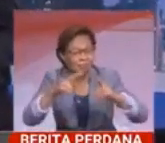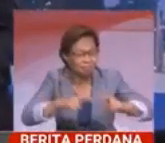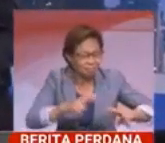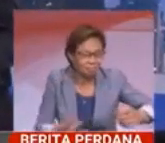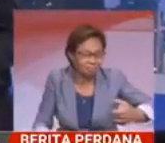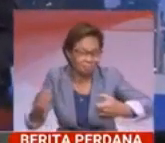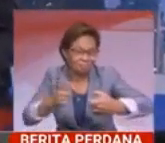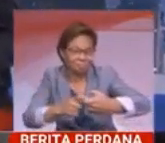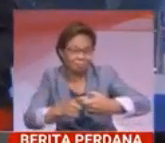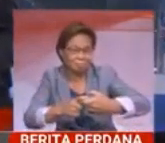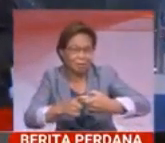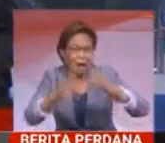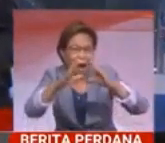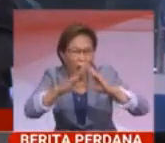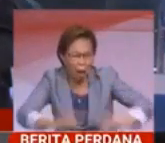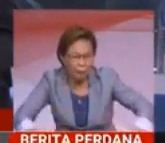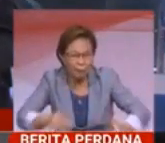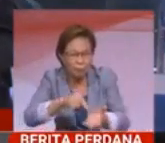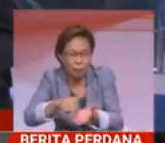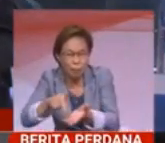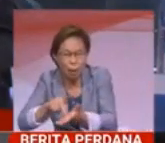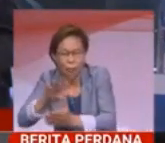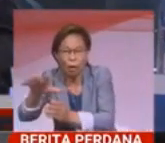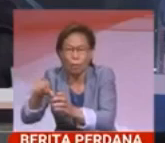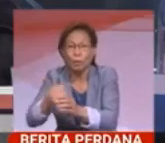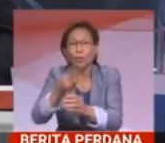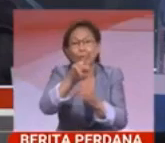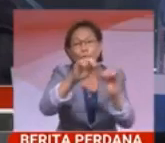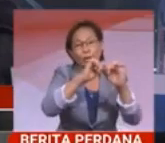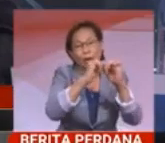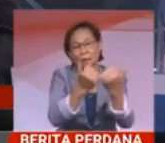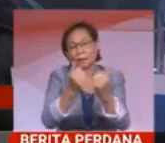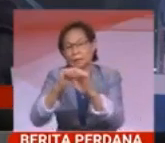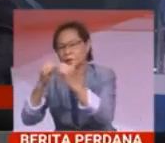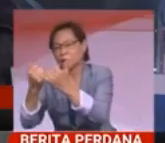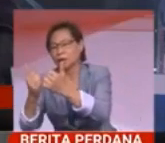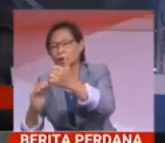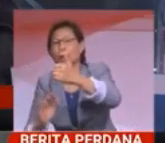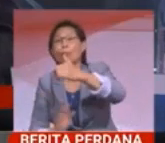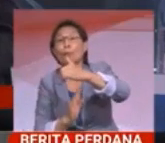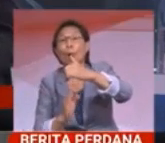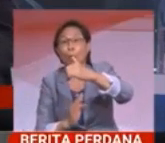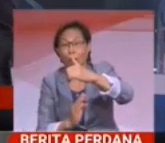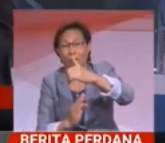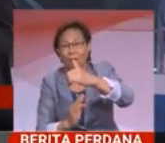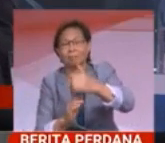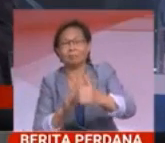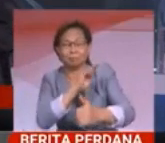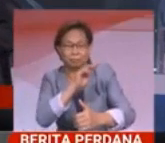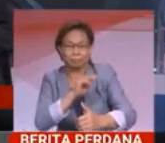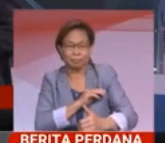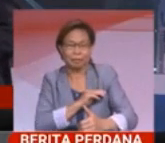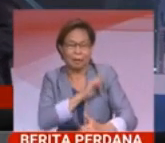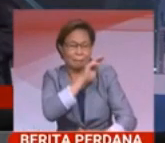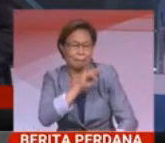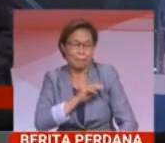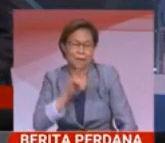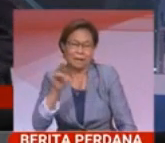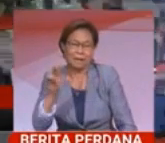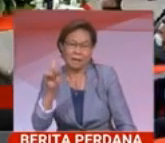catatan berhubung ketirisan perbelanjaan membalikkan gue ganti di bawah kementerian itu menurut menteri dalam negeri